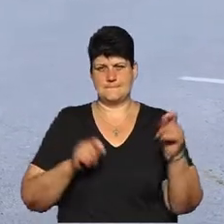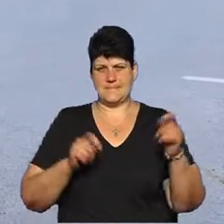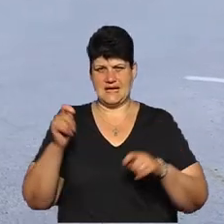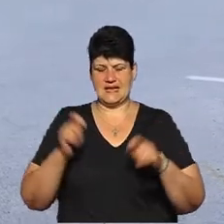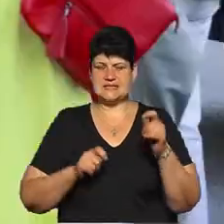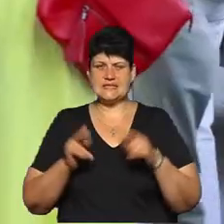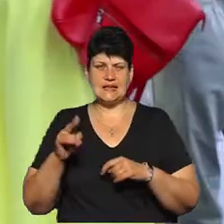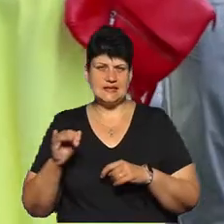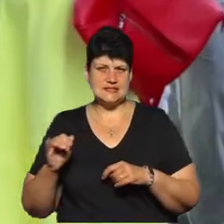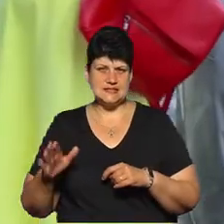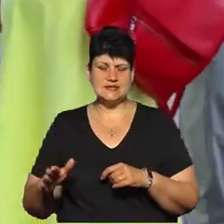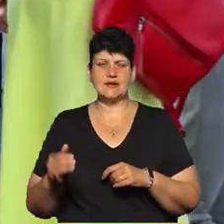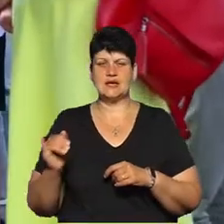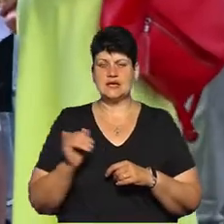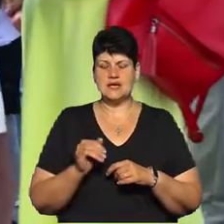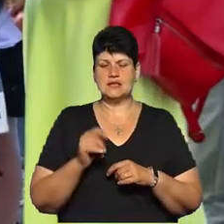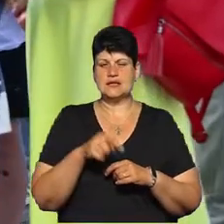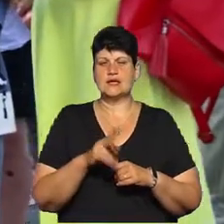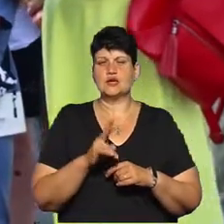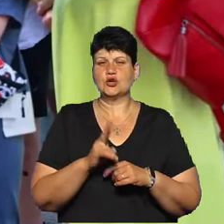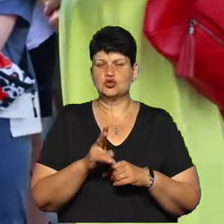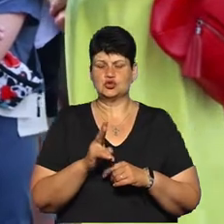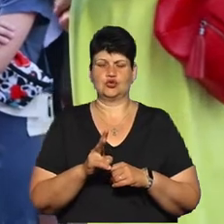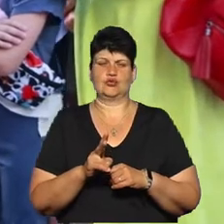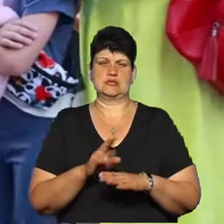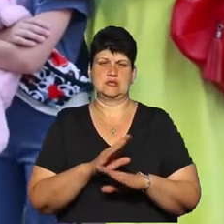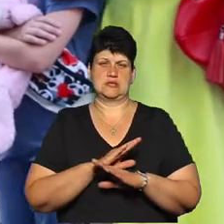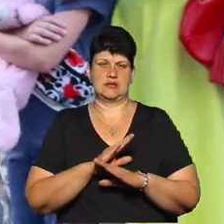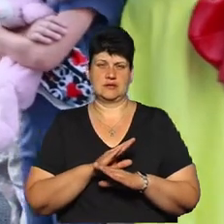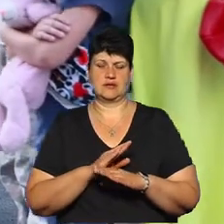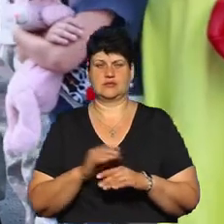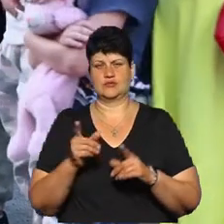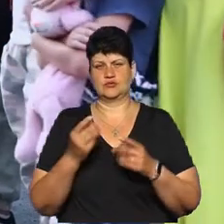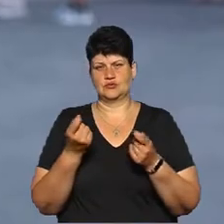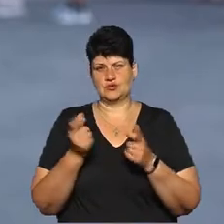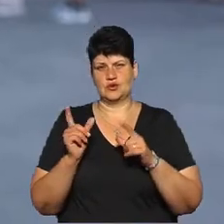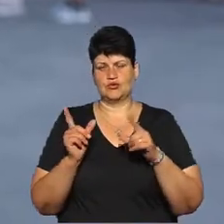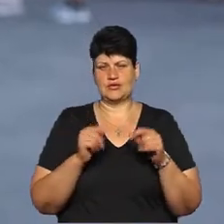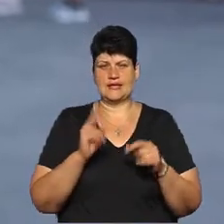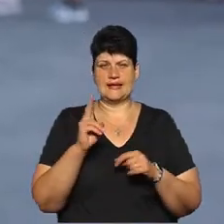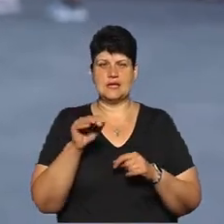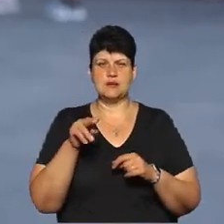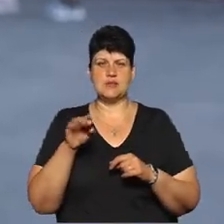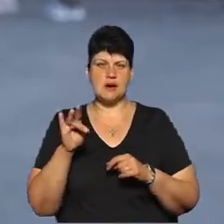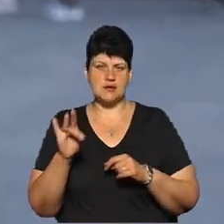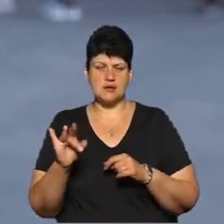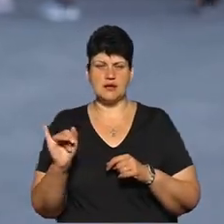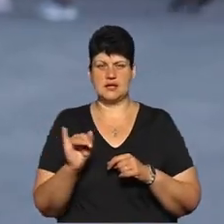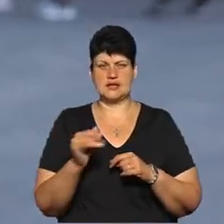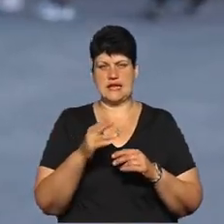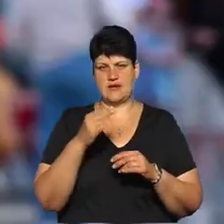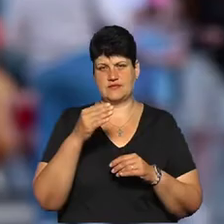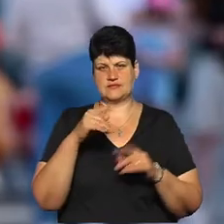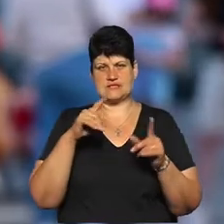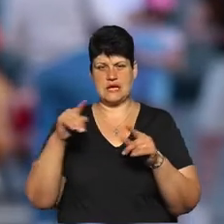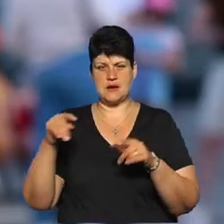російсько-українській війні. 30 з них відпочиватимуть на Кіпрі, решта поїдуть у літній табір на Закарпатті. Одна з тих, хто їде на відпочинок –